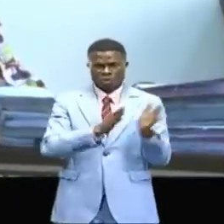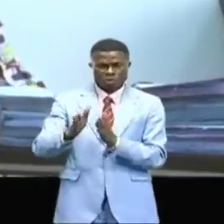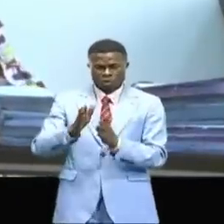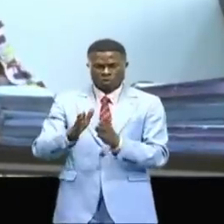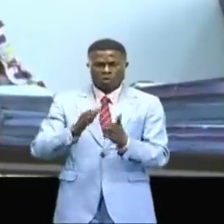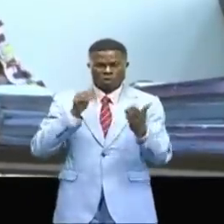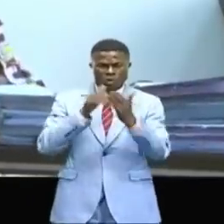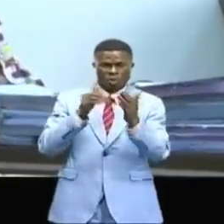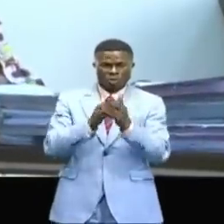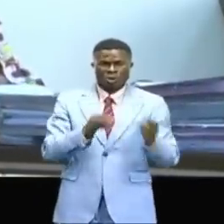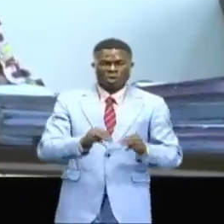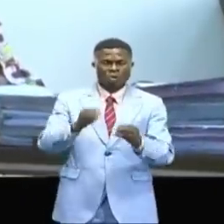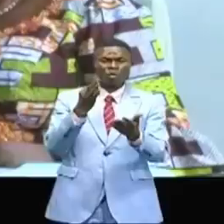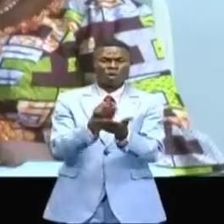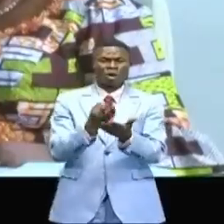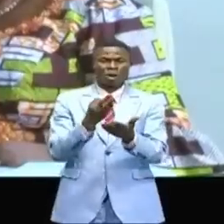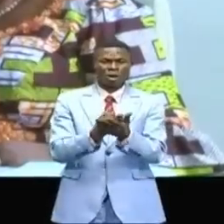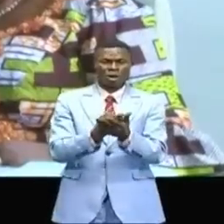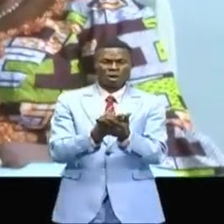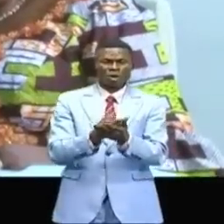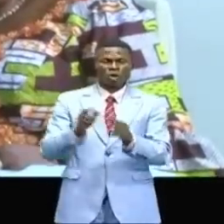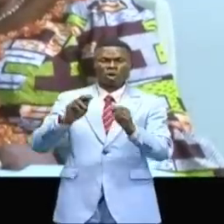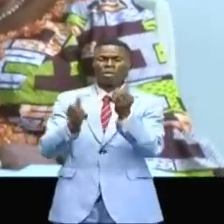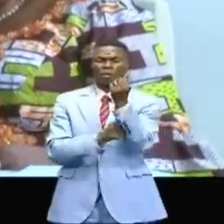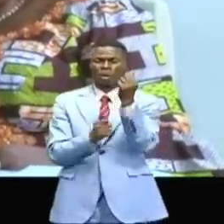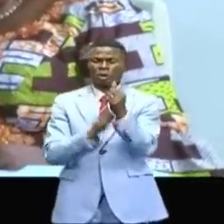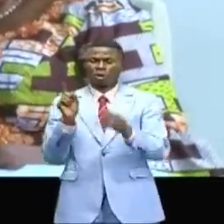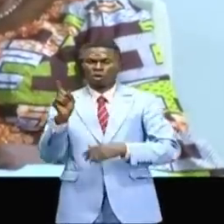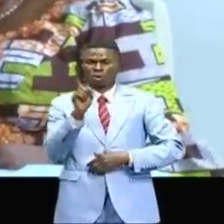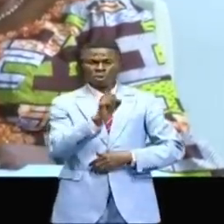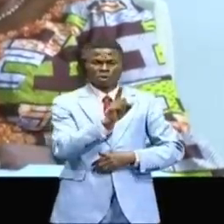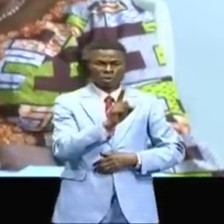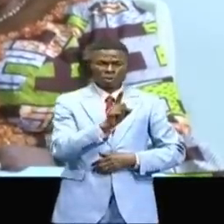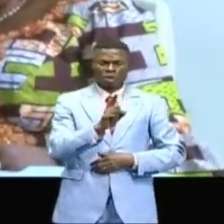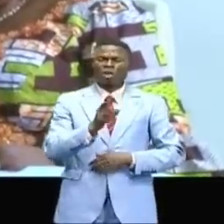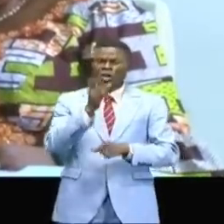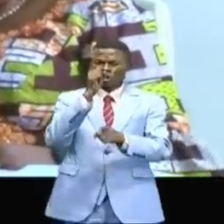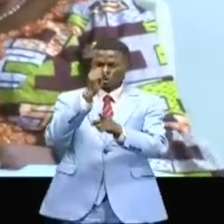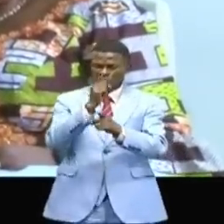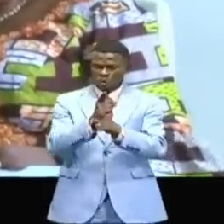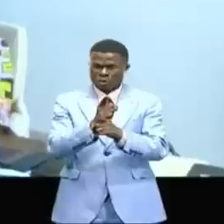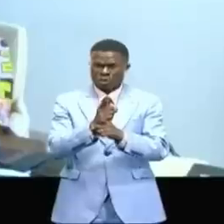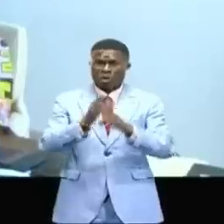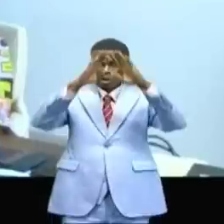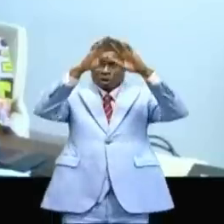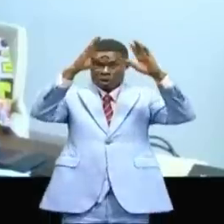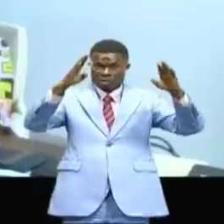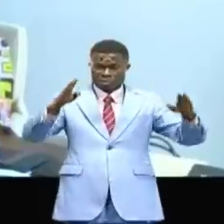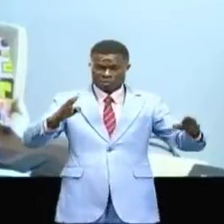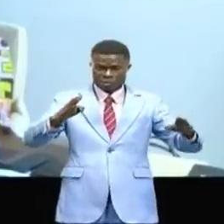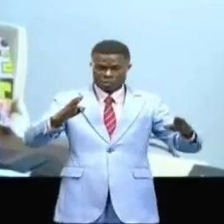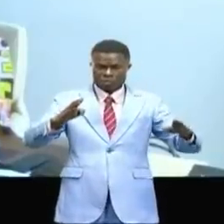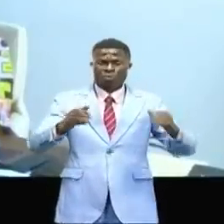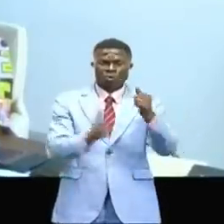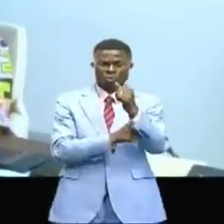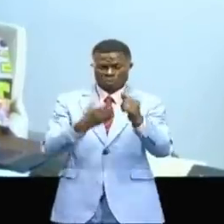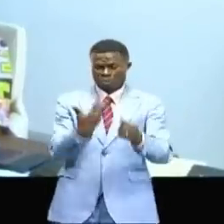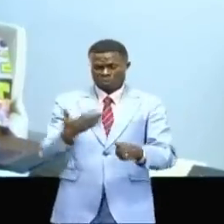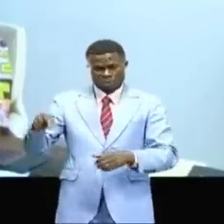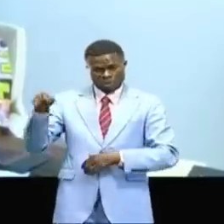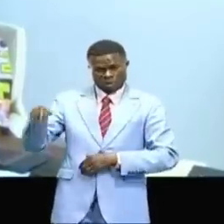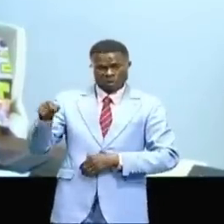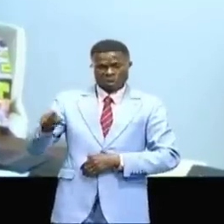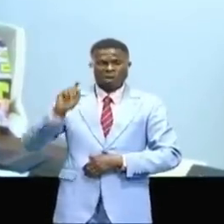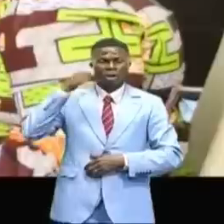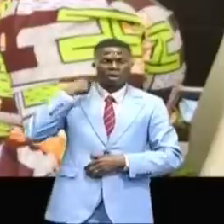recours aux mécanismes de financement par des particuliers, avec cette spécificité que les bâtiments et les équipements sous-jacents de l'actuelle